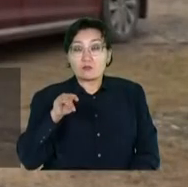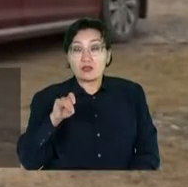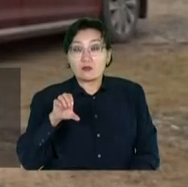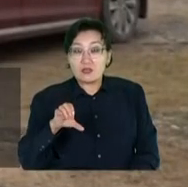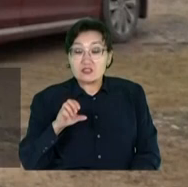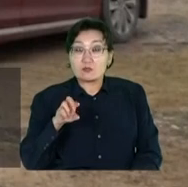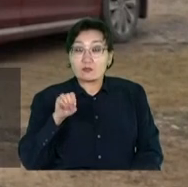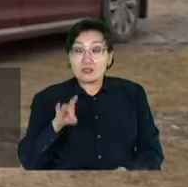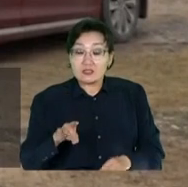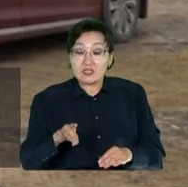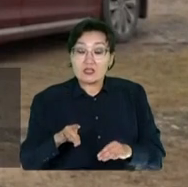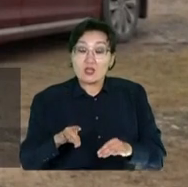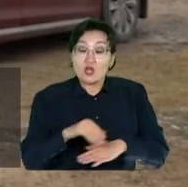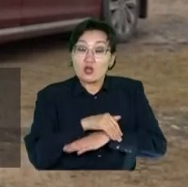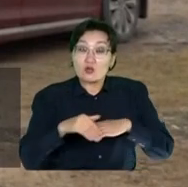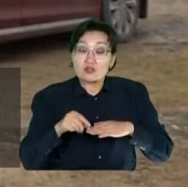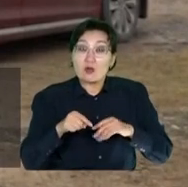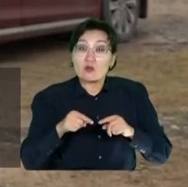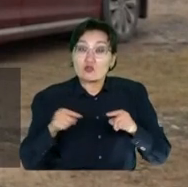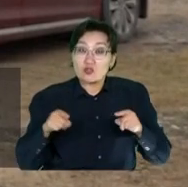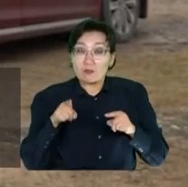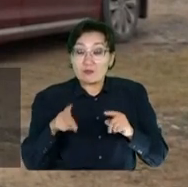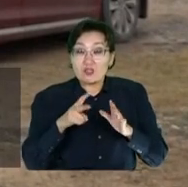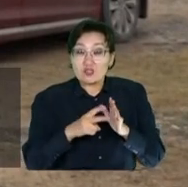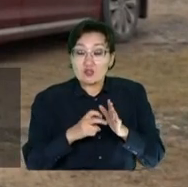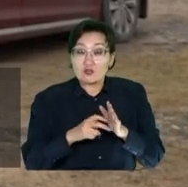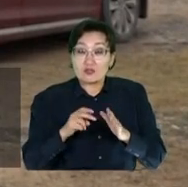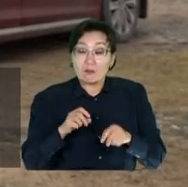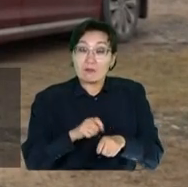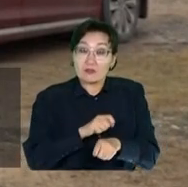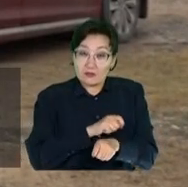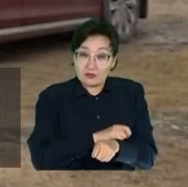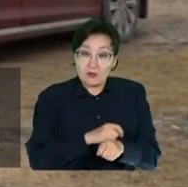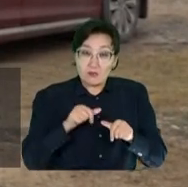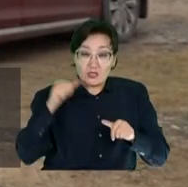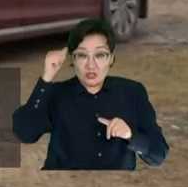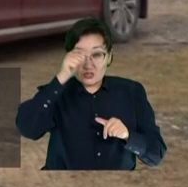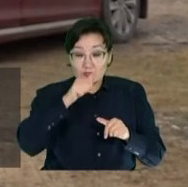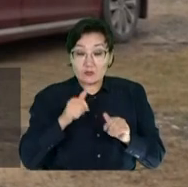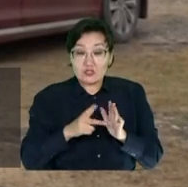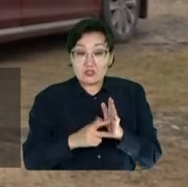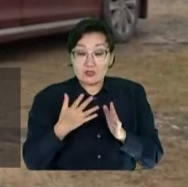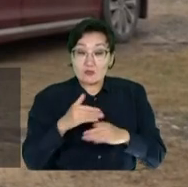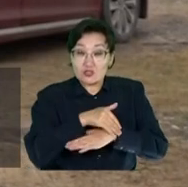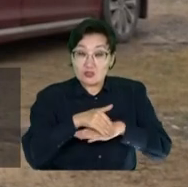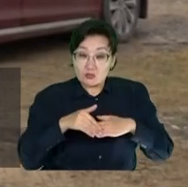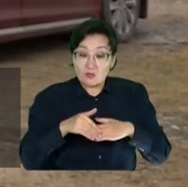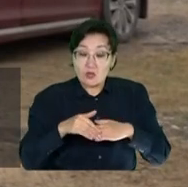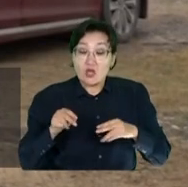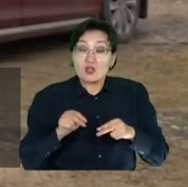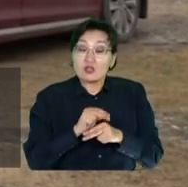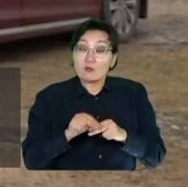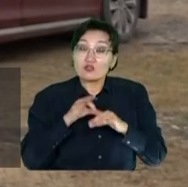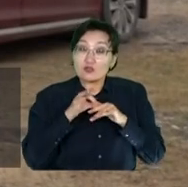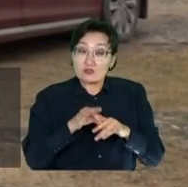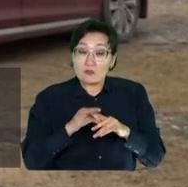ұзындығы 1700 метрді құрайды бұл көшенің. Енді биылғы жылы біз 85 көшеге жуық көше жасадық, аудан